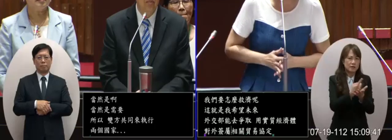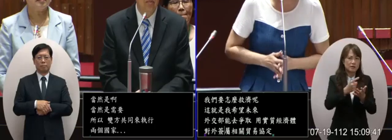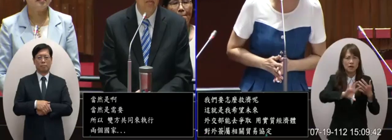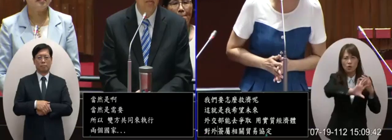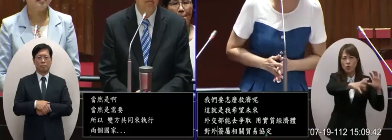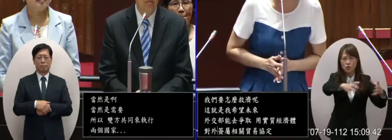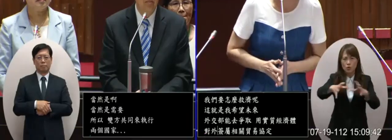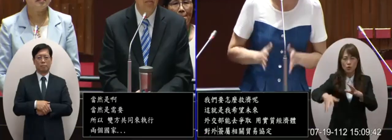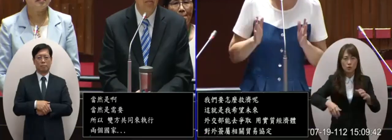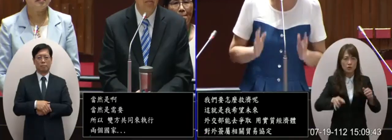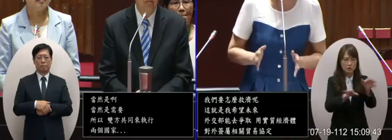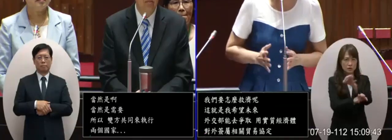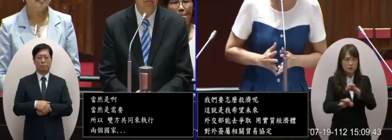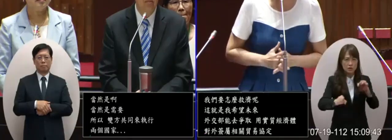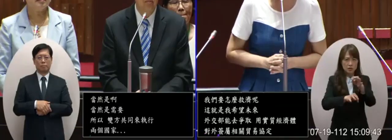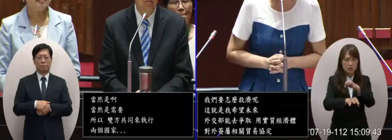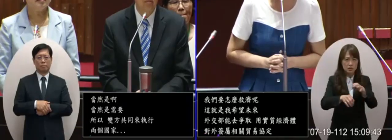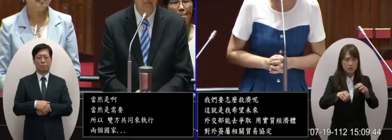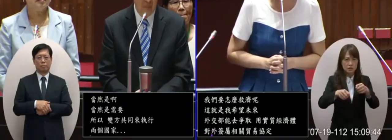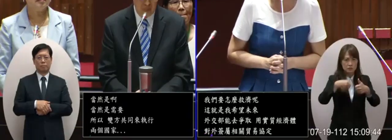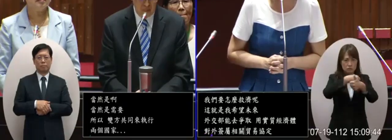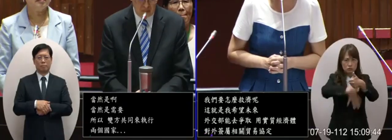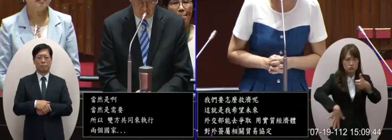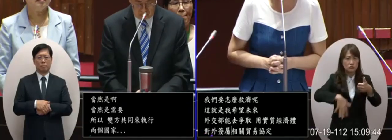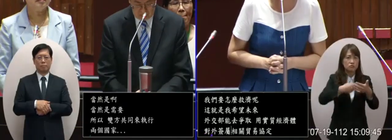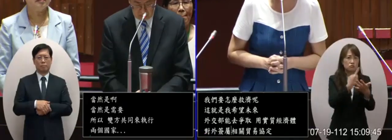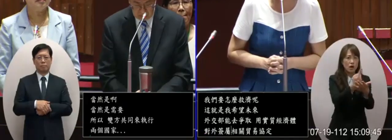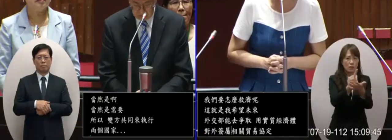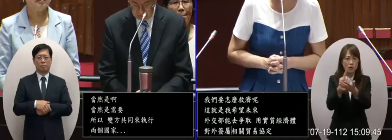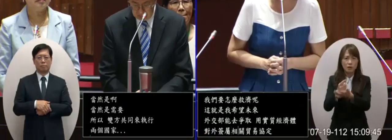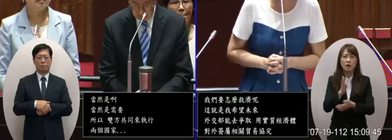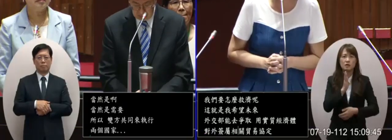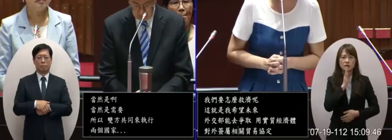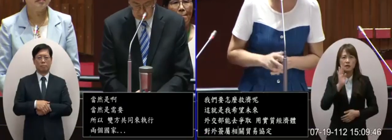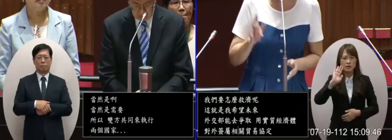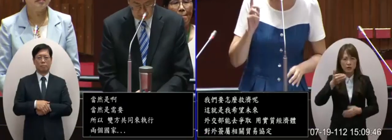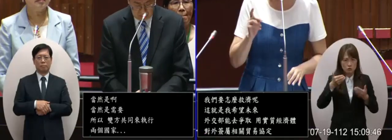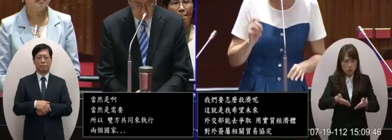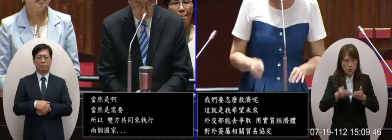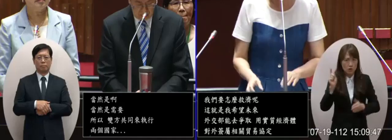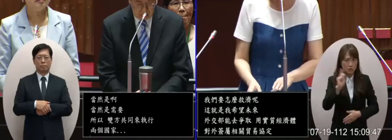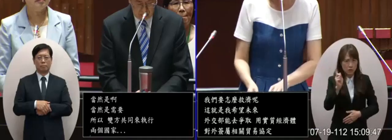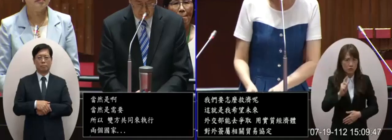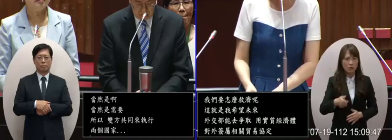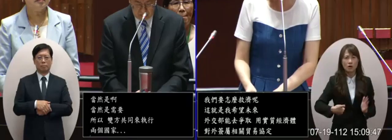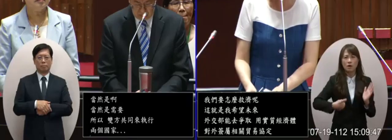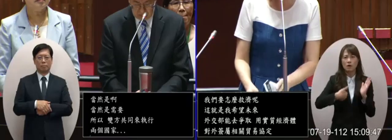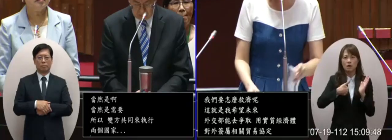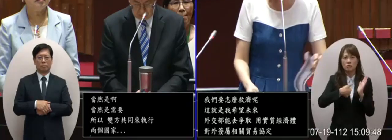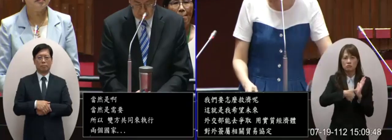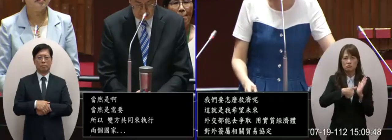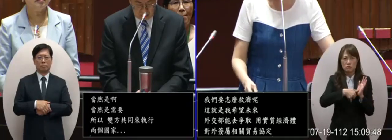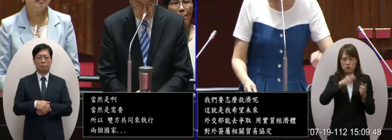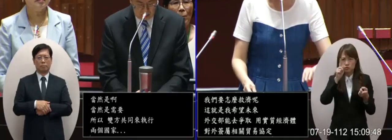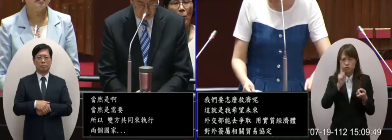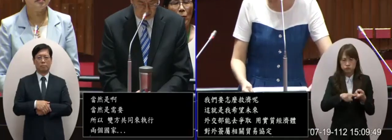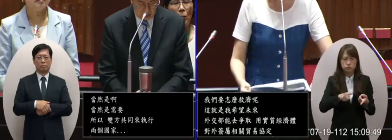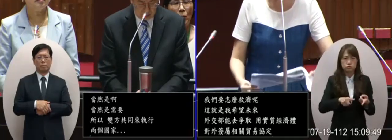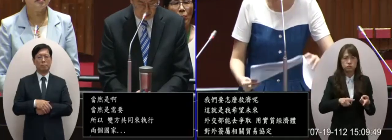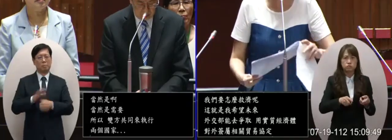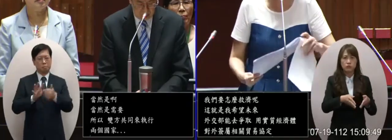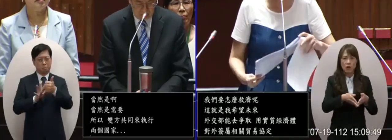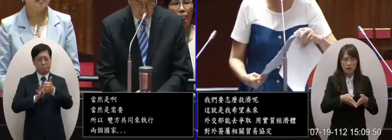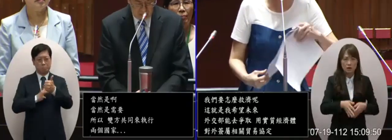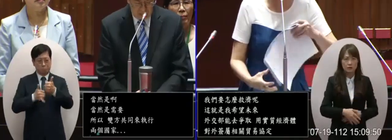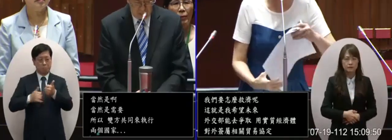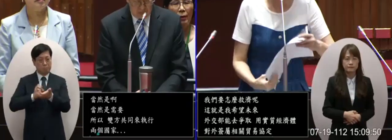国际经贸组织。但是非常重要的，必也证明乎。好，这点是我在这边具体的要